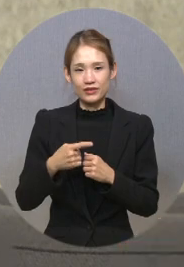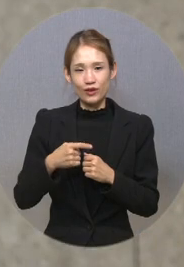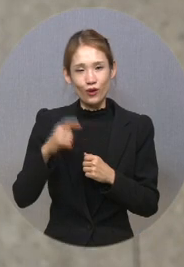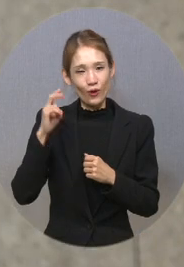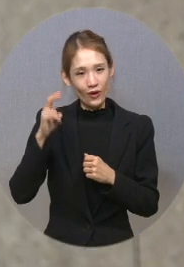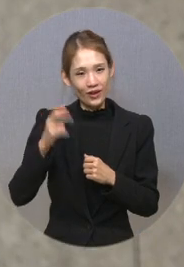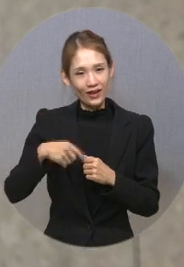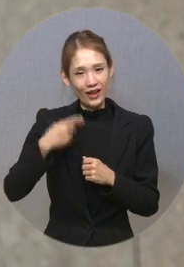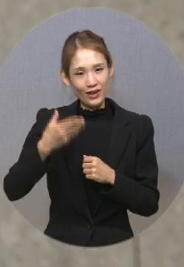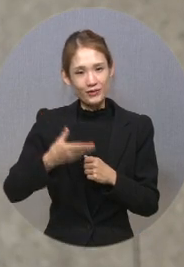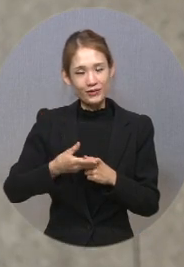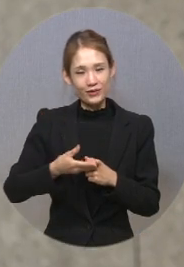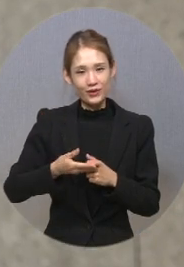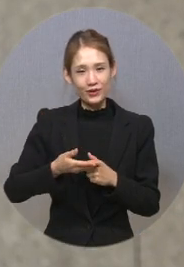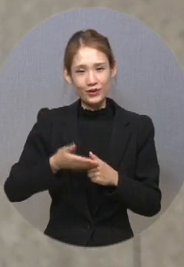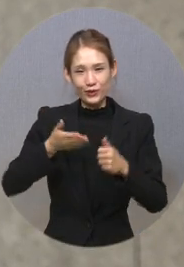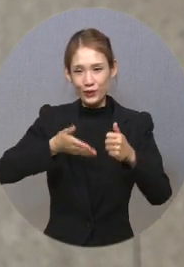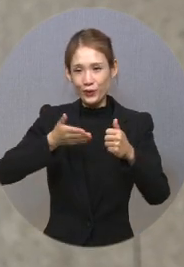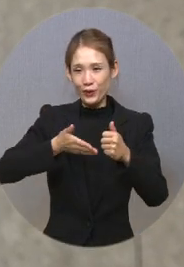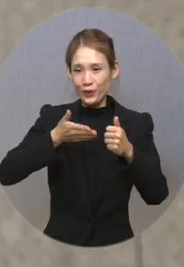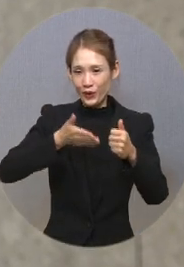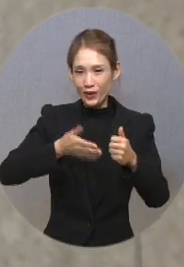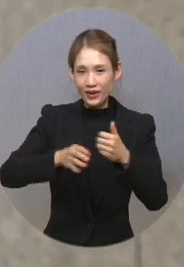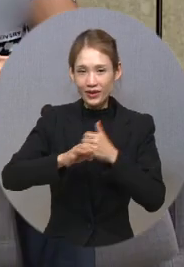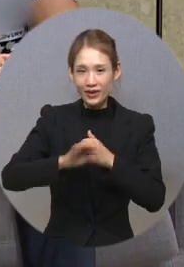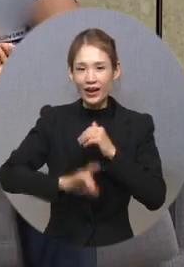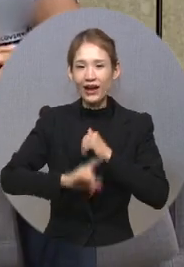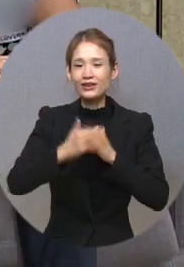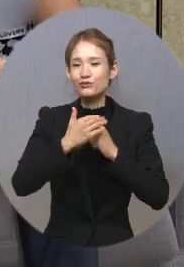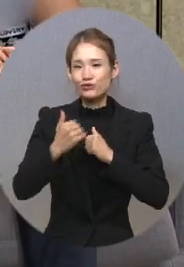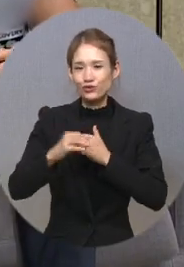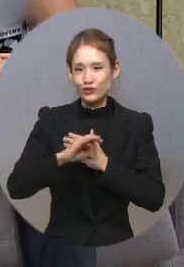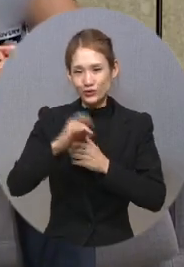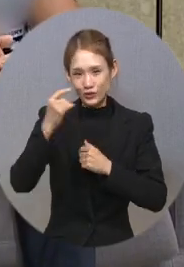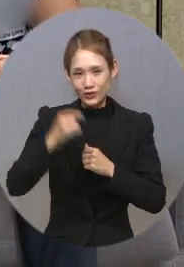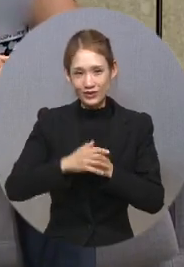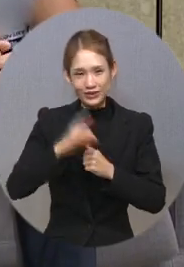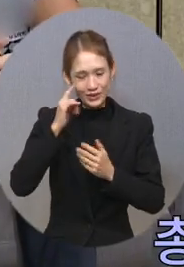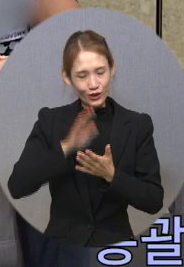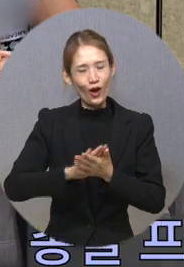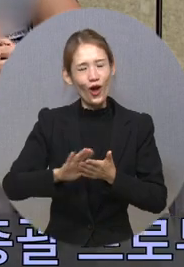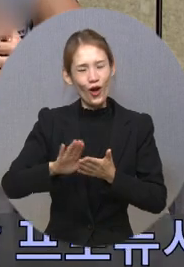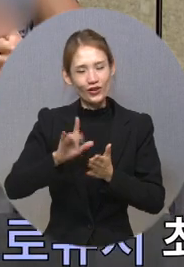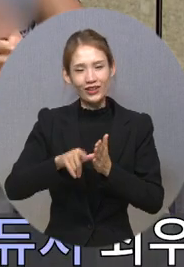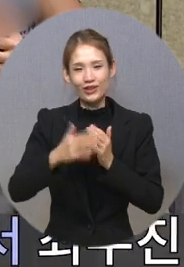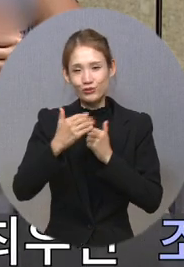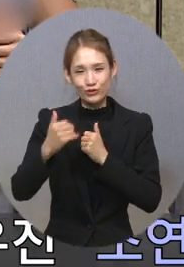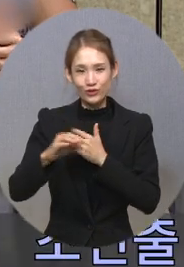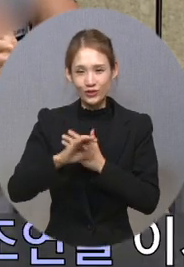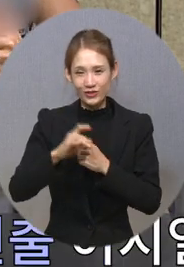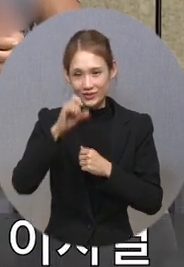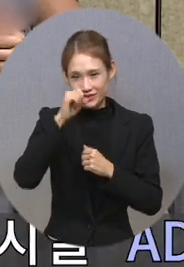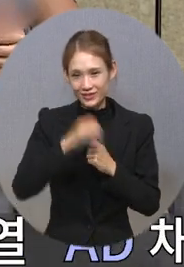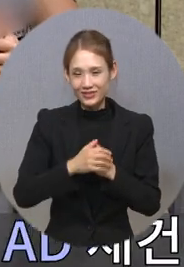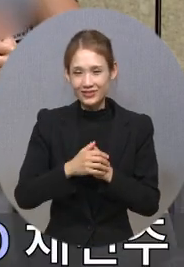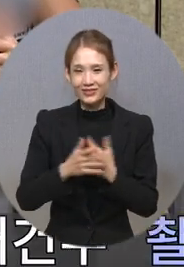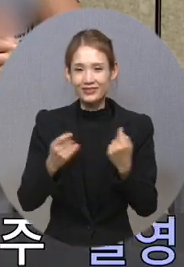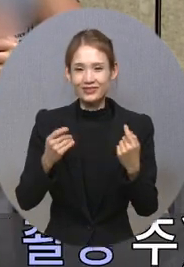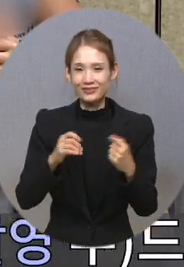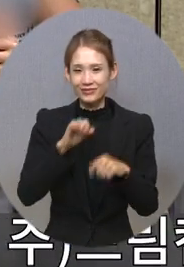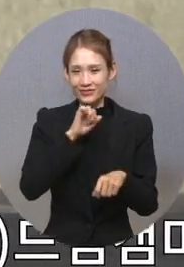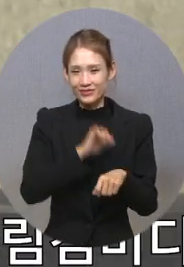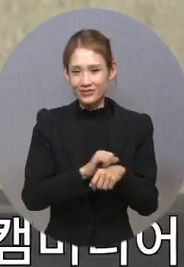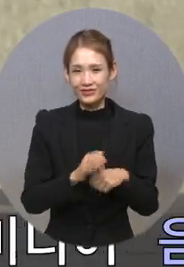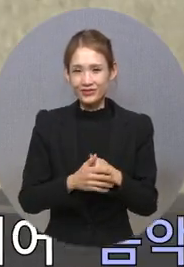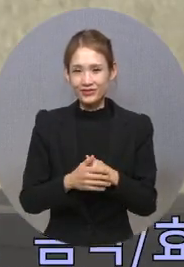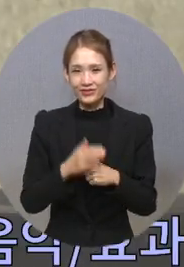하면 나와주실 방이 있는지. 저 아침에 불러주시면 제가 나오겠습니다. 선선할 때. 네. 알겠습니다. 네. 오빠는 보니까 딱 시원하게 치는 거지. 네.